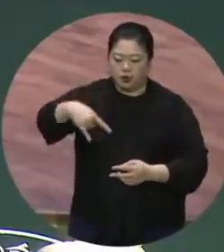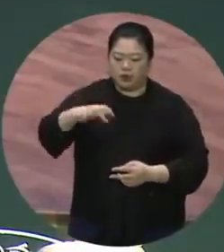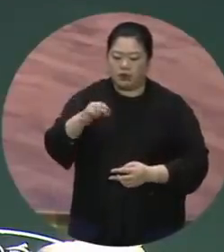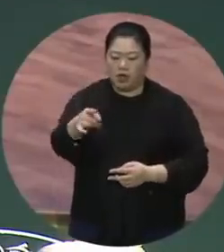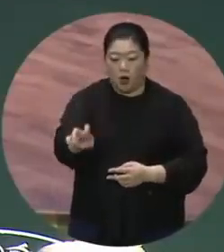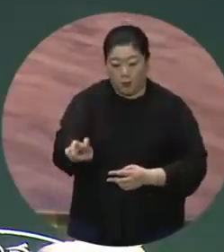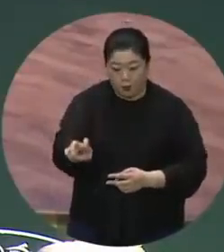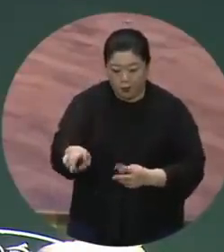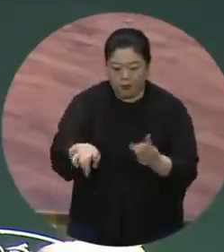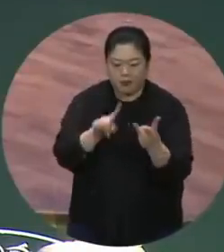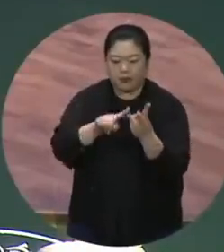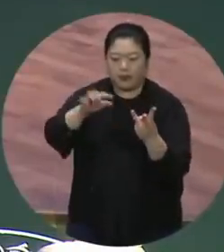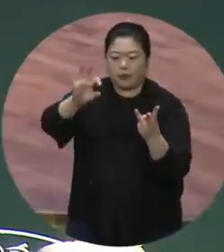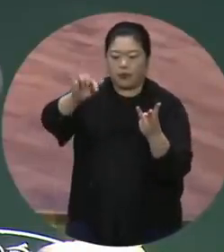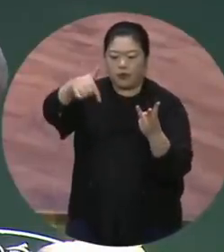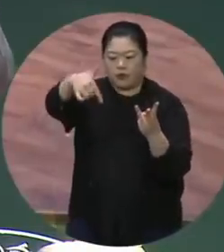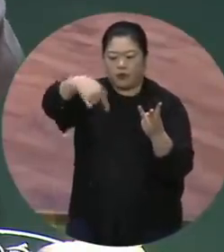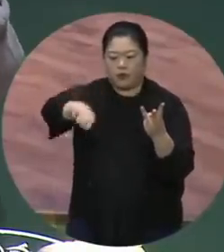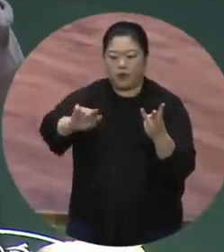권위,